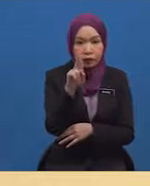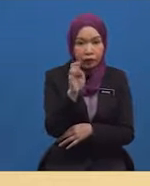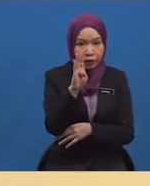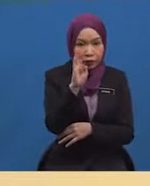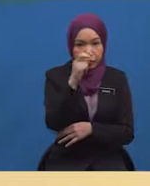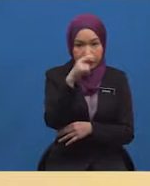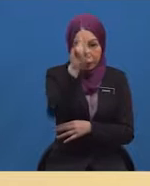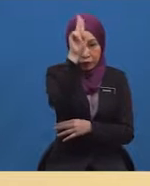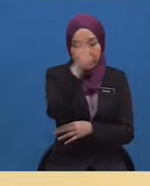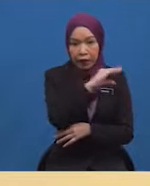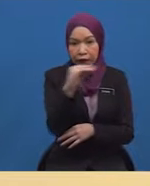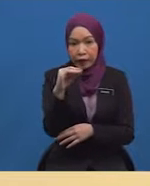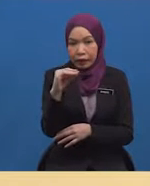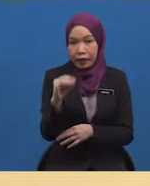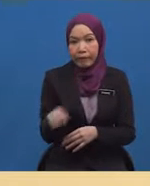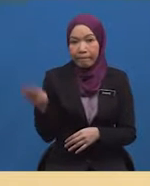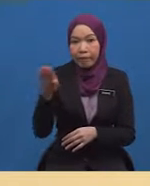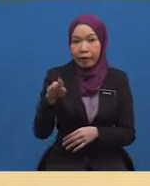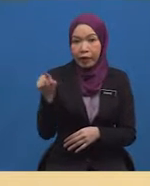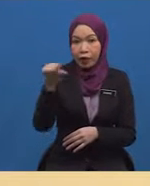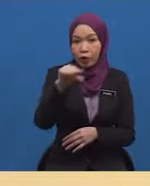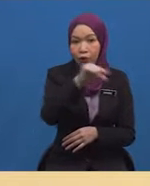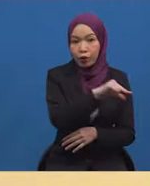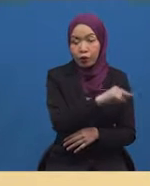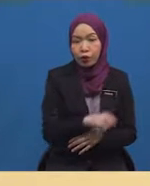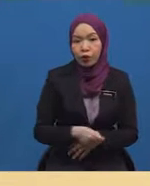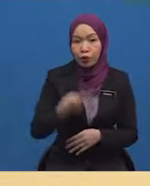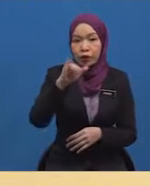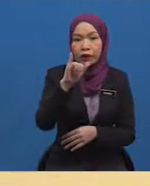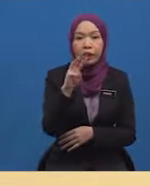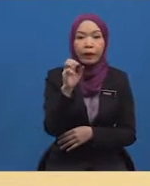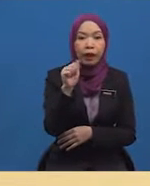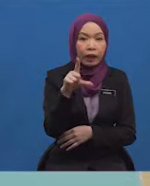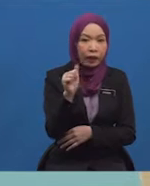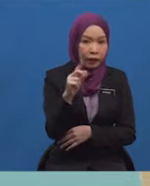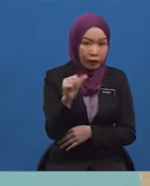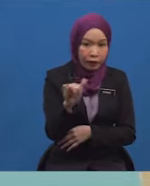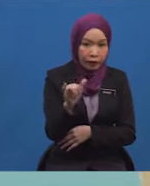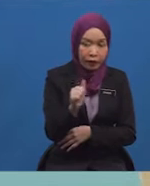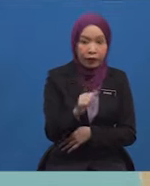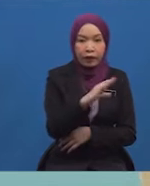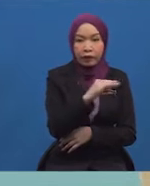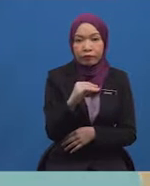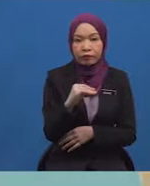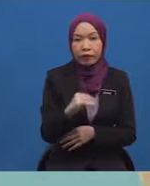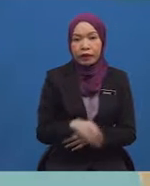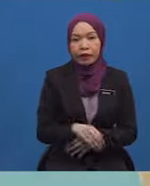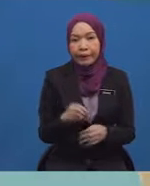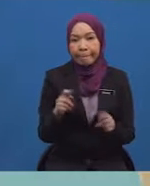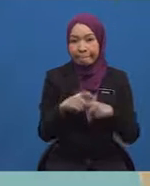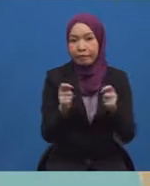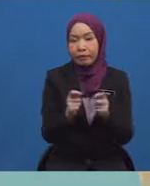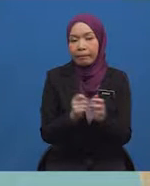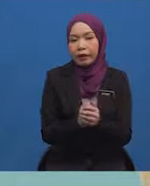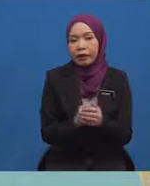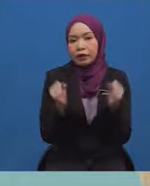seperti Banjaran Himalaya, Banjaran Andes dan Banjaran Rocky. Okey murid-murid, bagaimana setakat